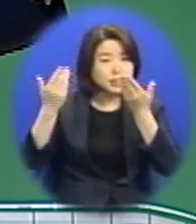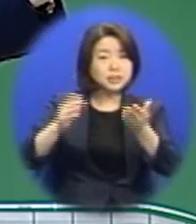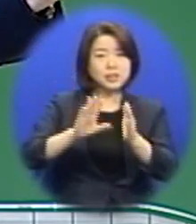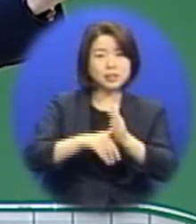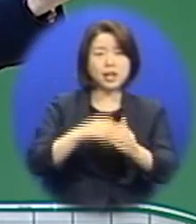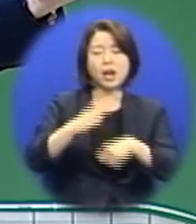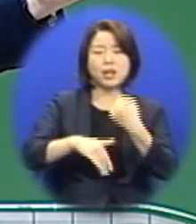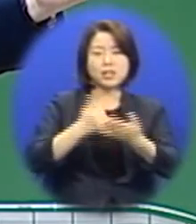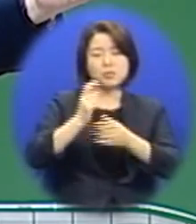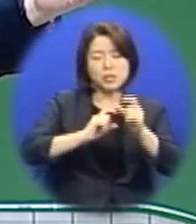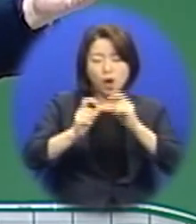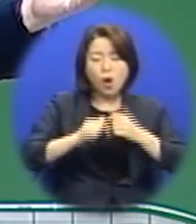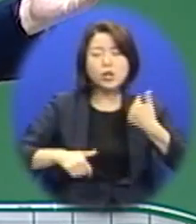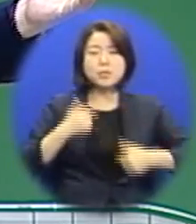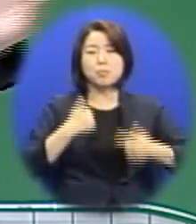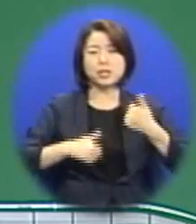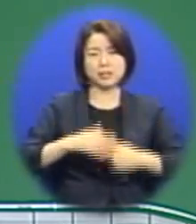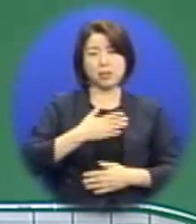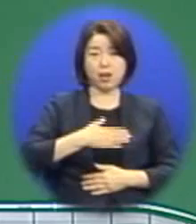너무나 기뻐하신다는